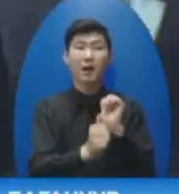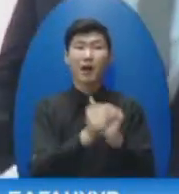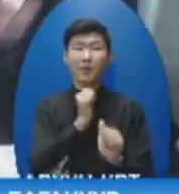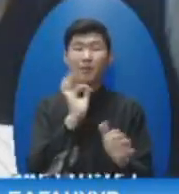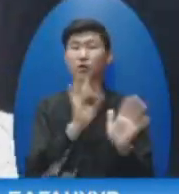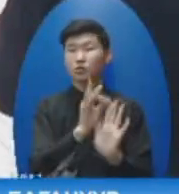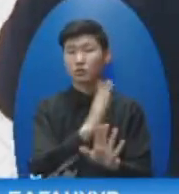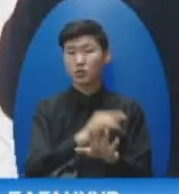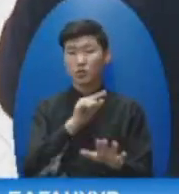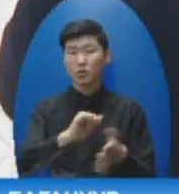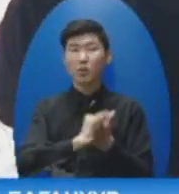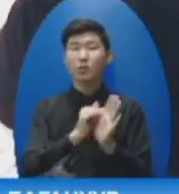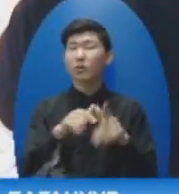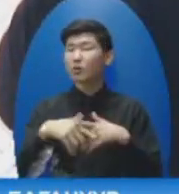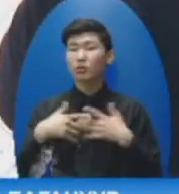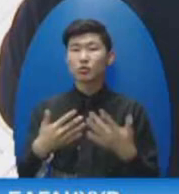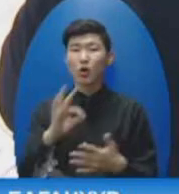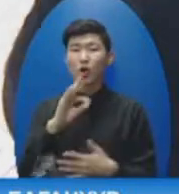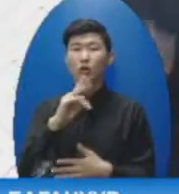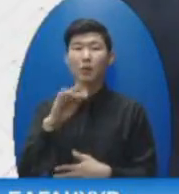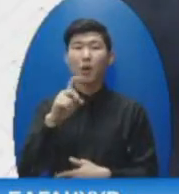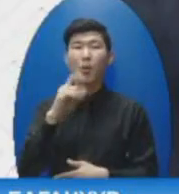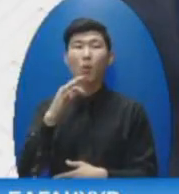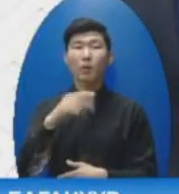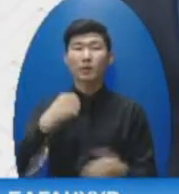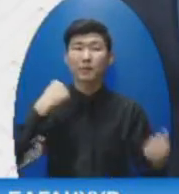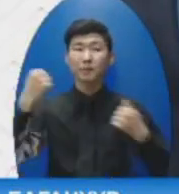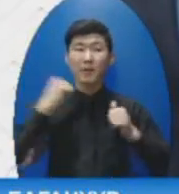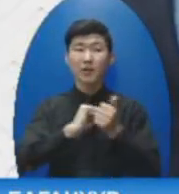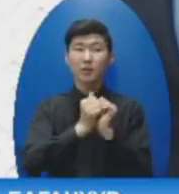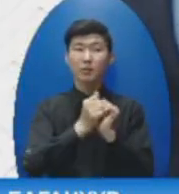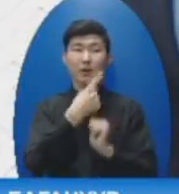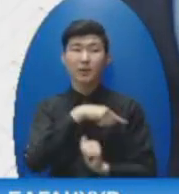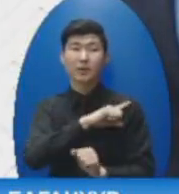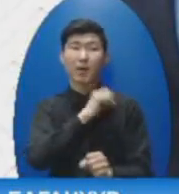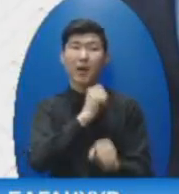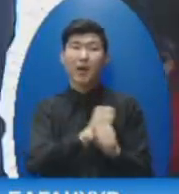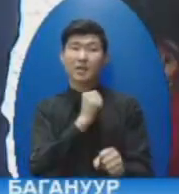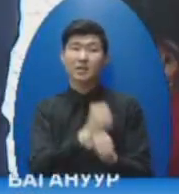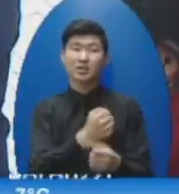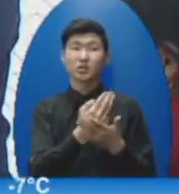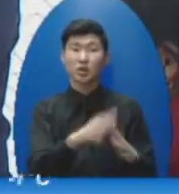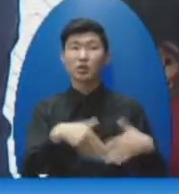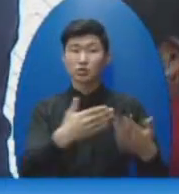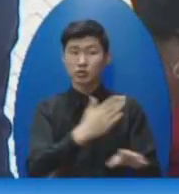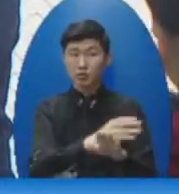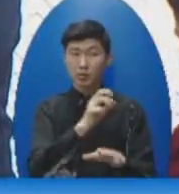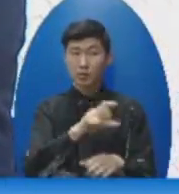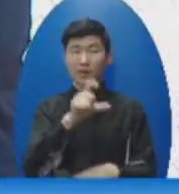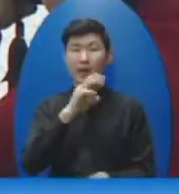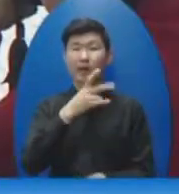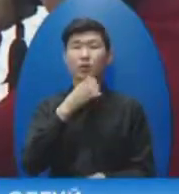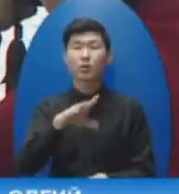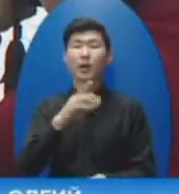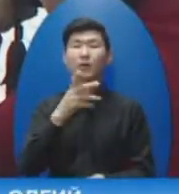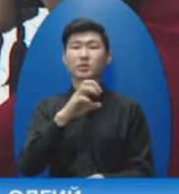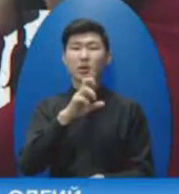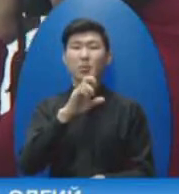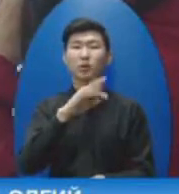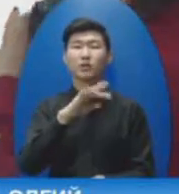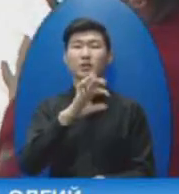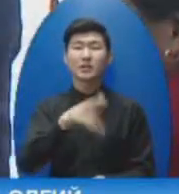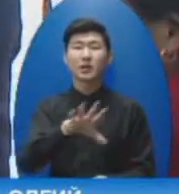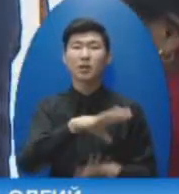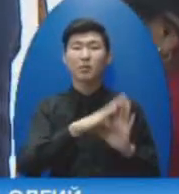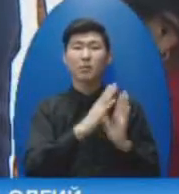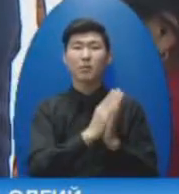орлоо. Энэ үеэр Улаанбаатарын хуланг биеийн тамир спортын тэргүүний ажилтан цол тэмдгээр шагнасан бол инх туул Ариун цэцэг Болор цэцэг нарыг